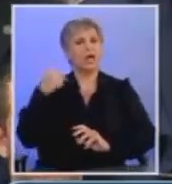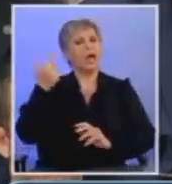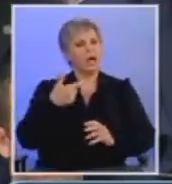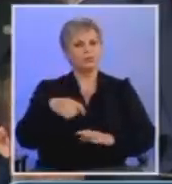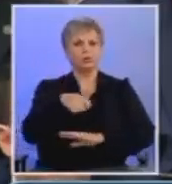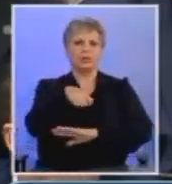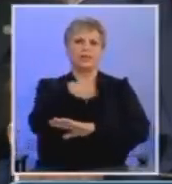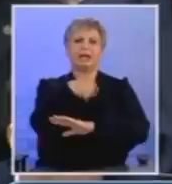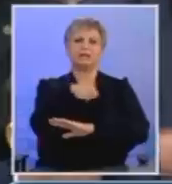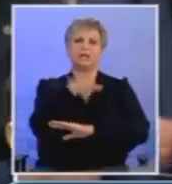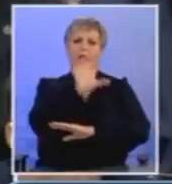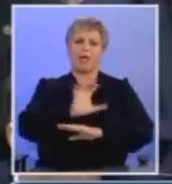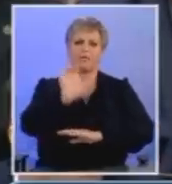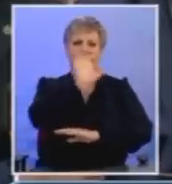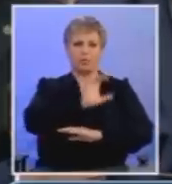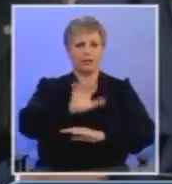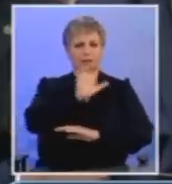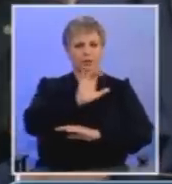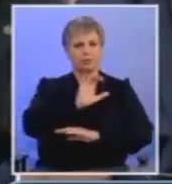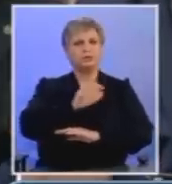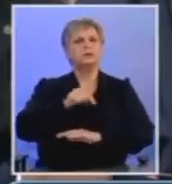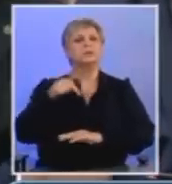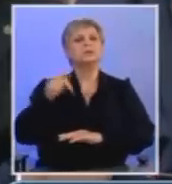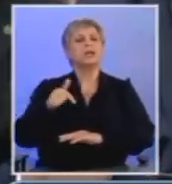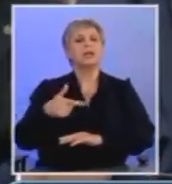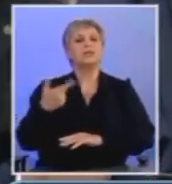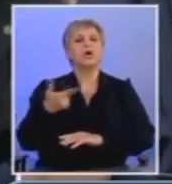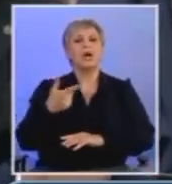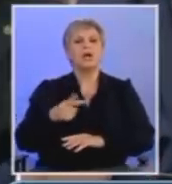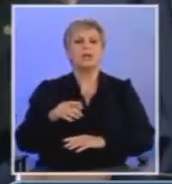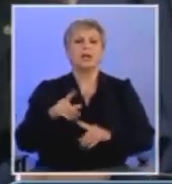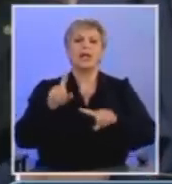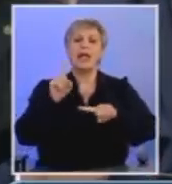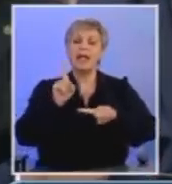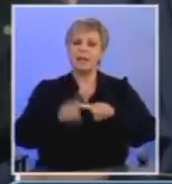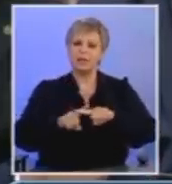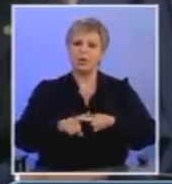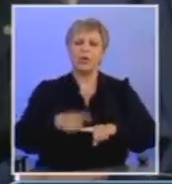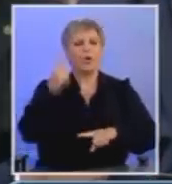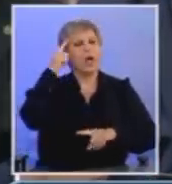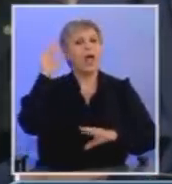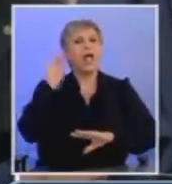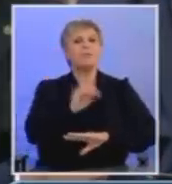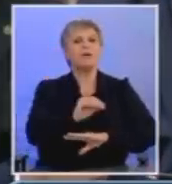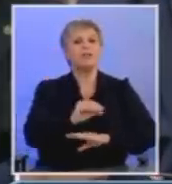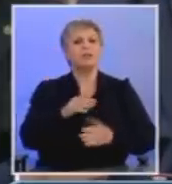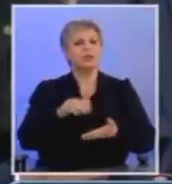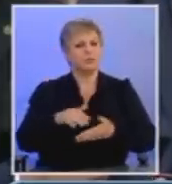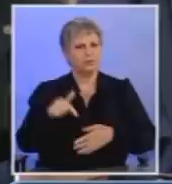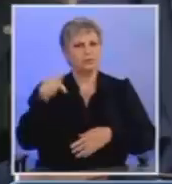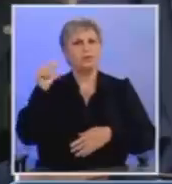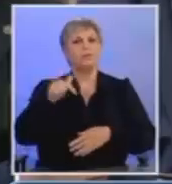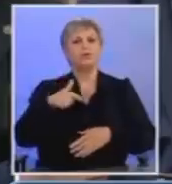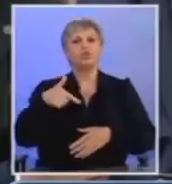Δικαστήριο από το ελληνικό ιδιωτικό επενδυτικό κεφάλαιο Άλκημος των συμφερόντων του κυρίου